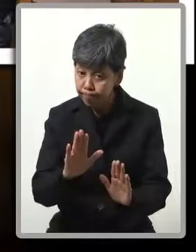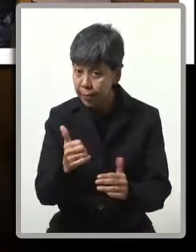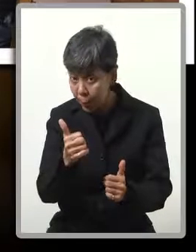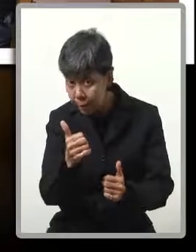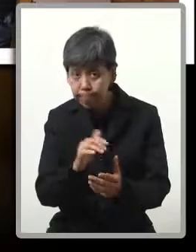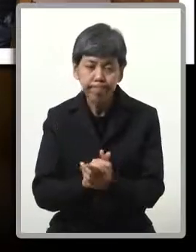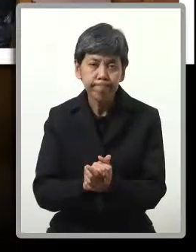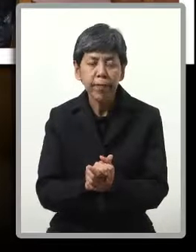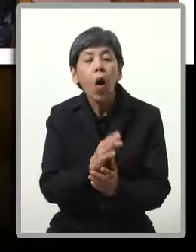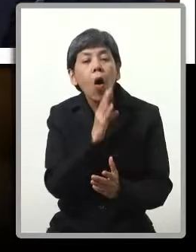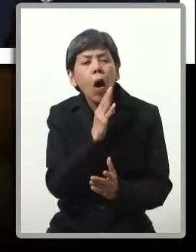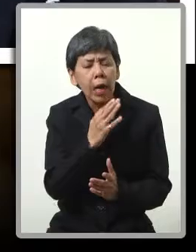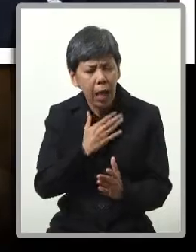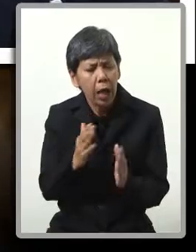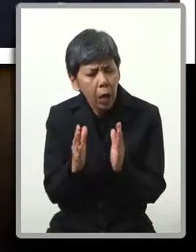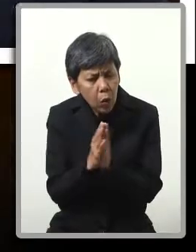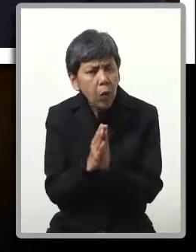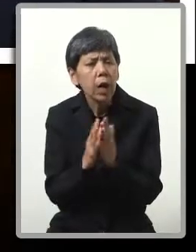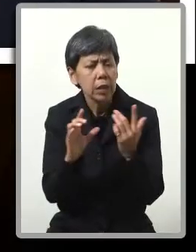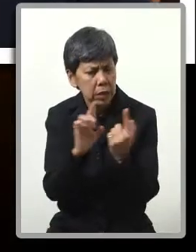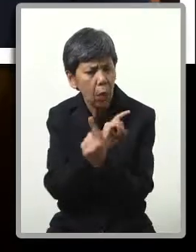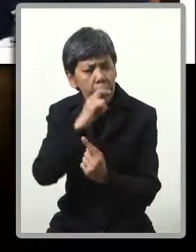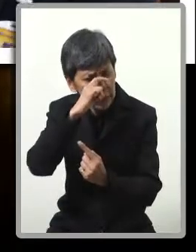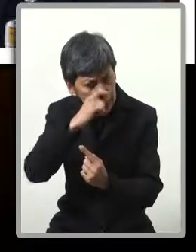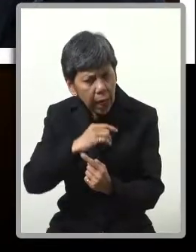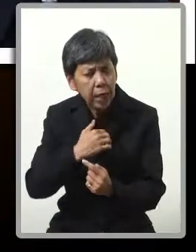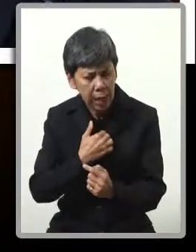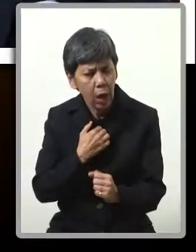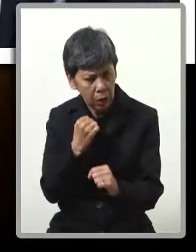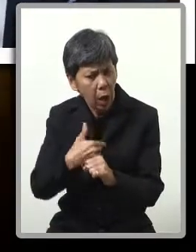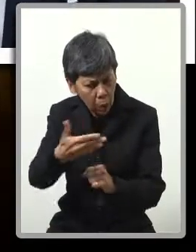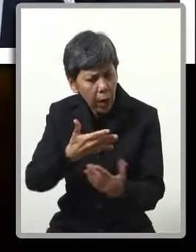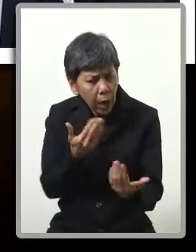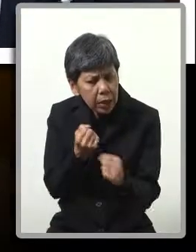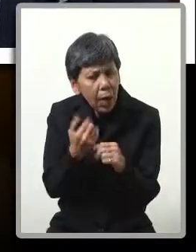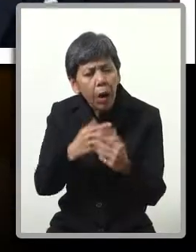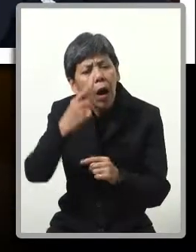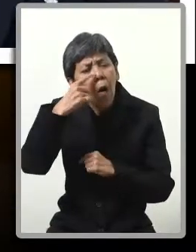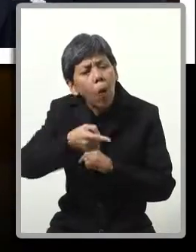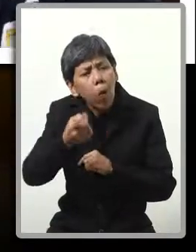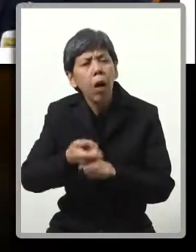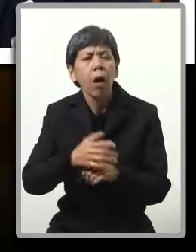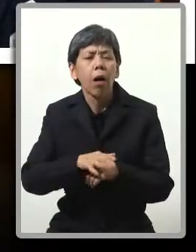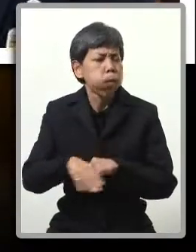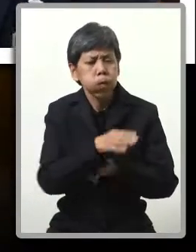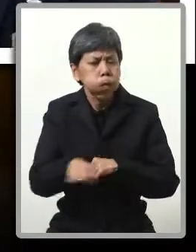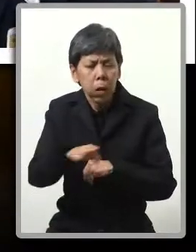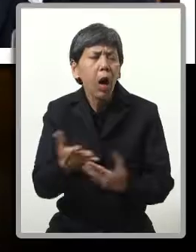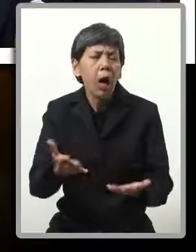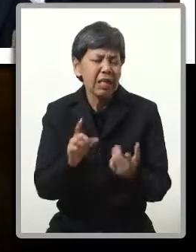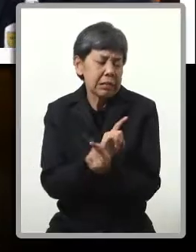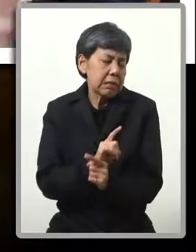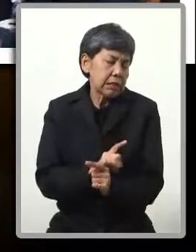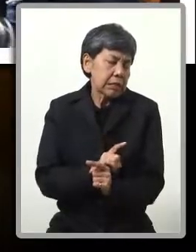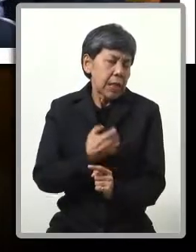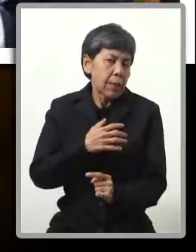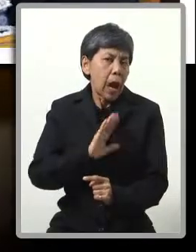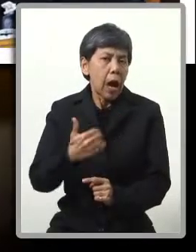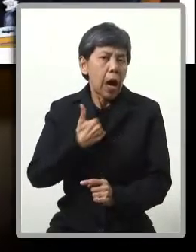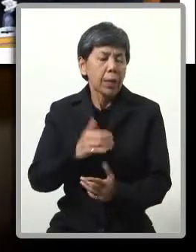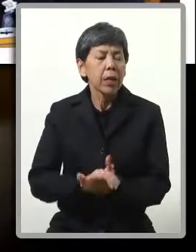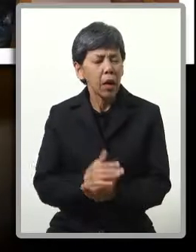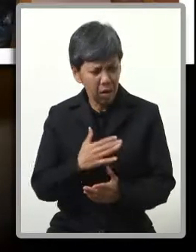าอย่างนี้ดีไหมถ้าเราจะอยู่ในสังคมนี้ต่อไปผมด้วยท่านด้วยเนี่ยแล้วเรายังเป็นแบบนี้ท่านรู้ไหมว่าสังคมเขาไม่เอ